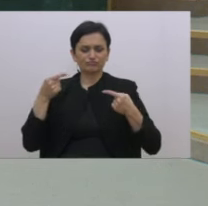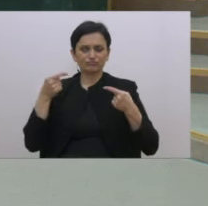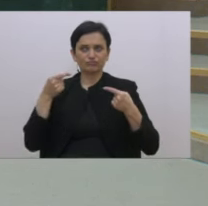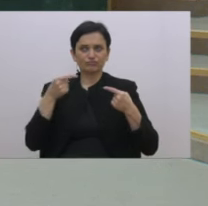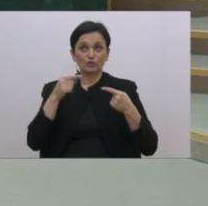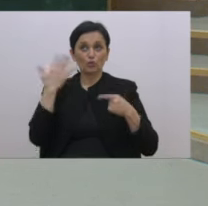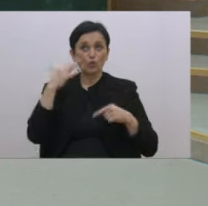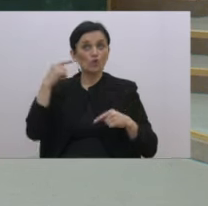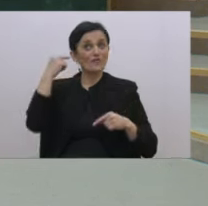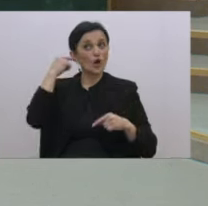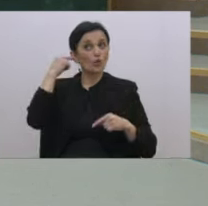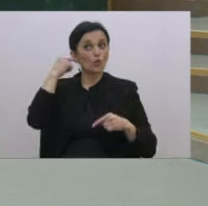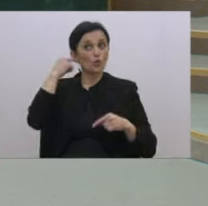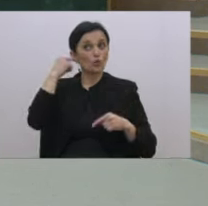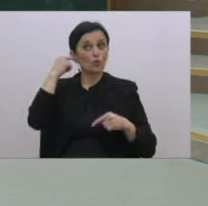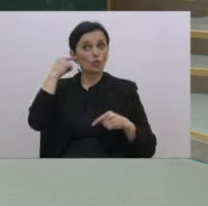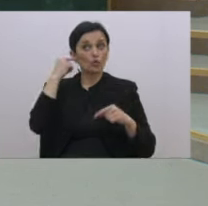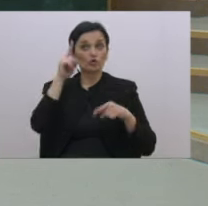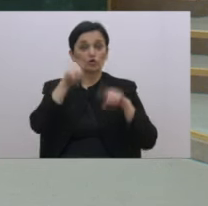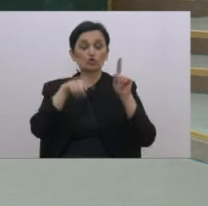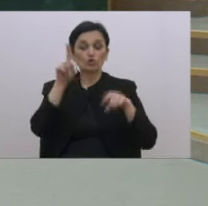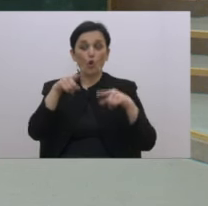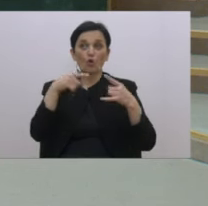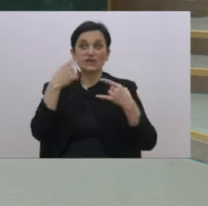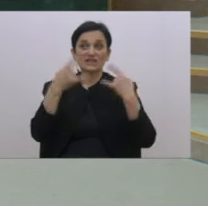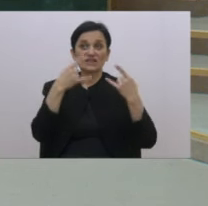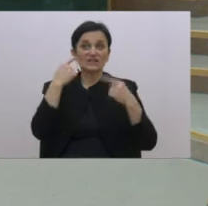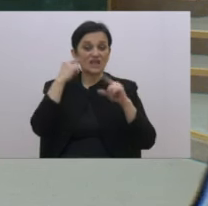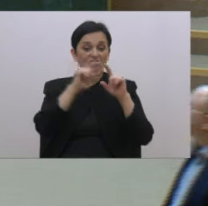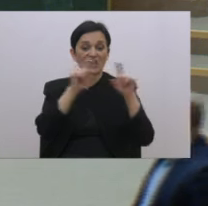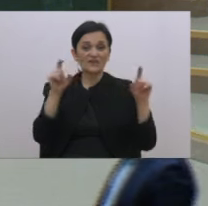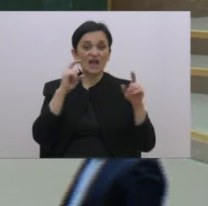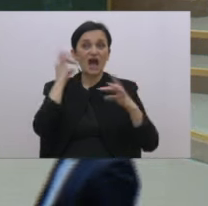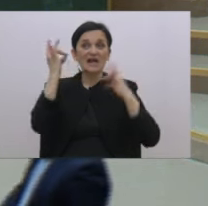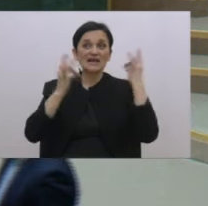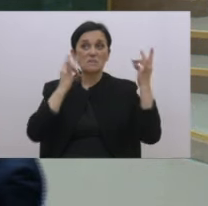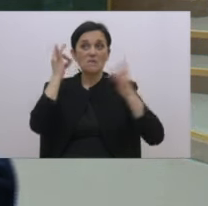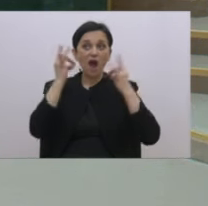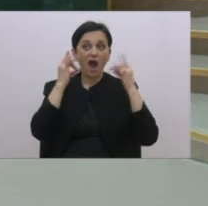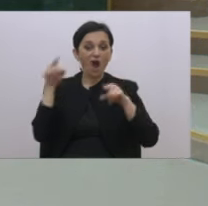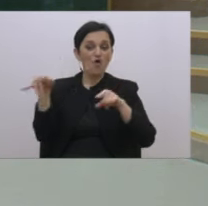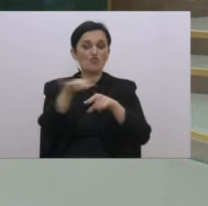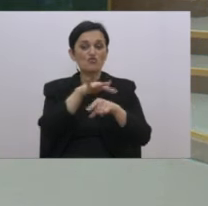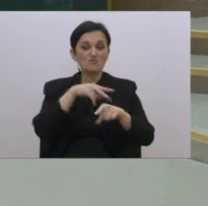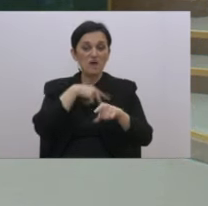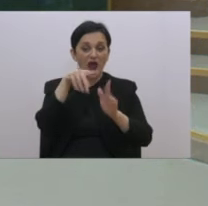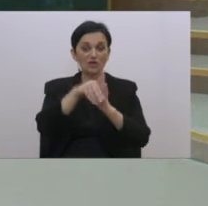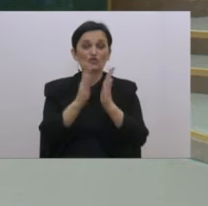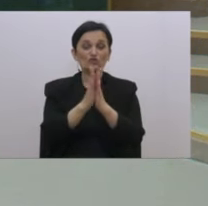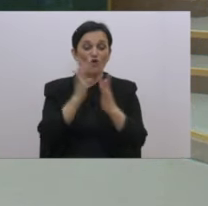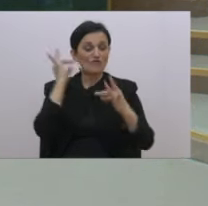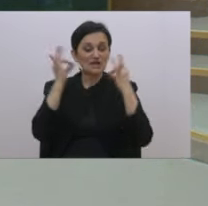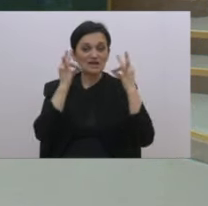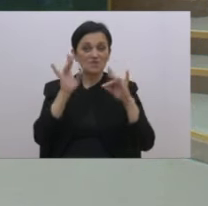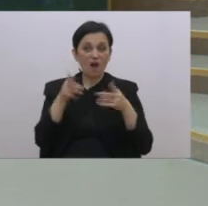უკვე ყურში ჩამესმის სათაური ზოგიერთ ტელევიზიაზე, რომ პარლამენტში ხმაურის ფონზე მიმდინარეობს გაგი, ასე რომ გთხოვთ ხმაური არ იყოს